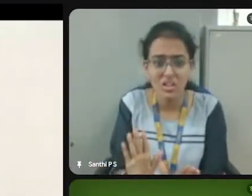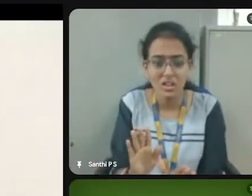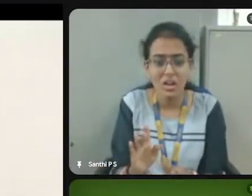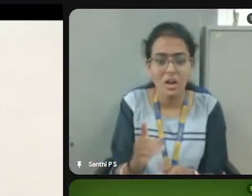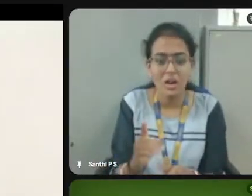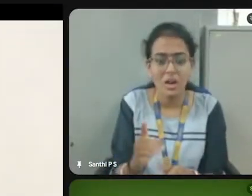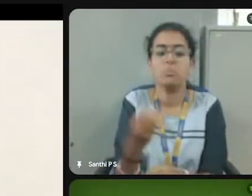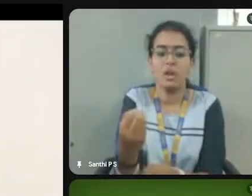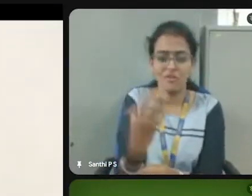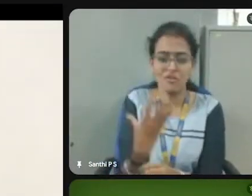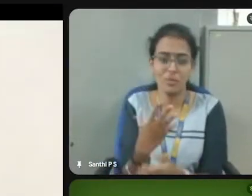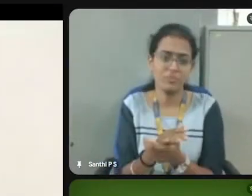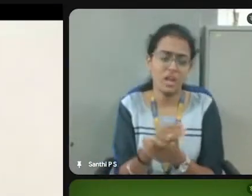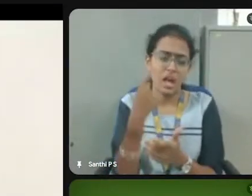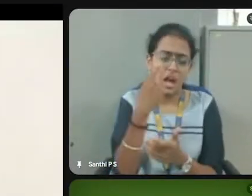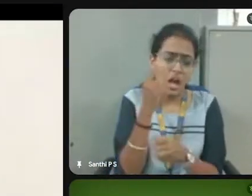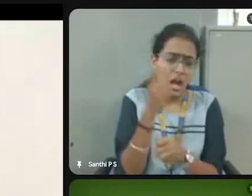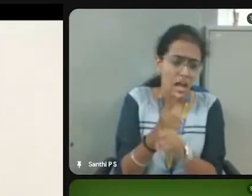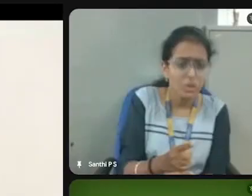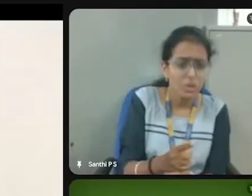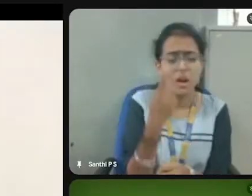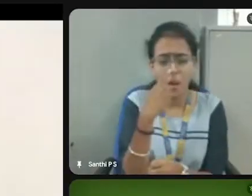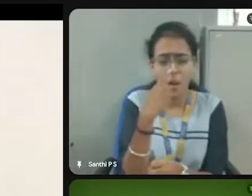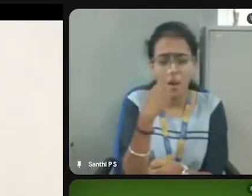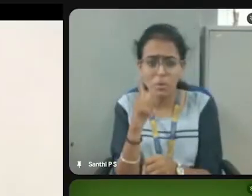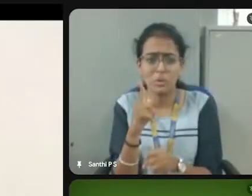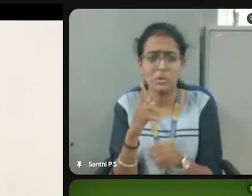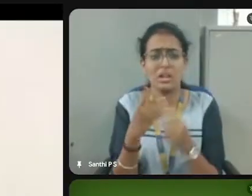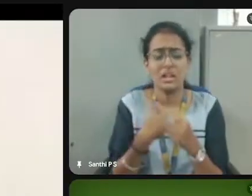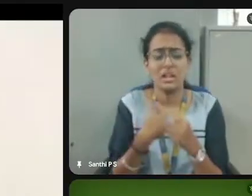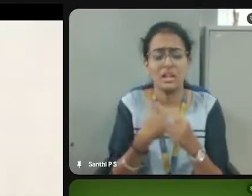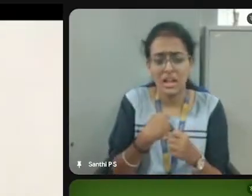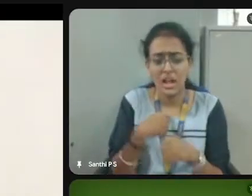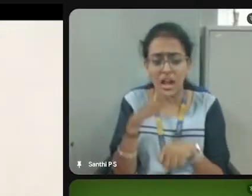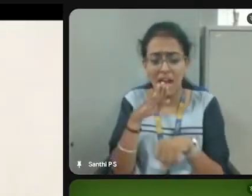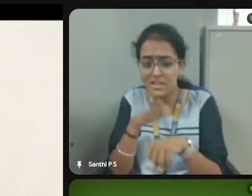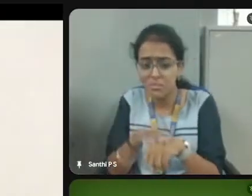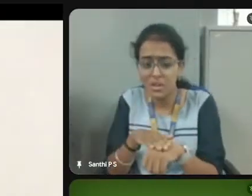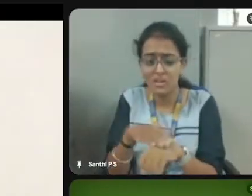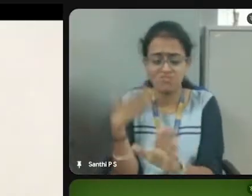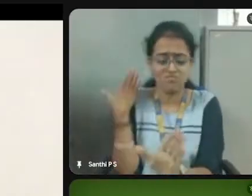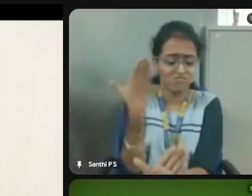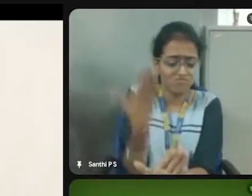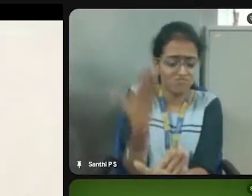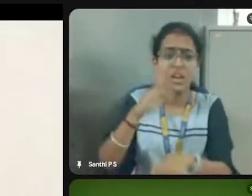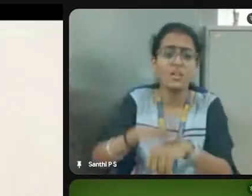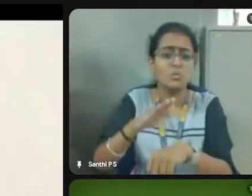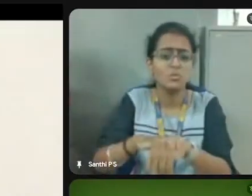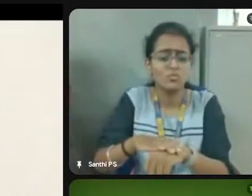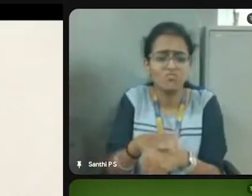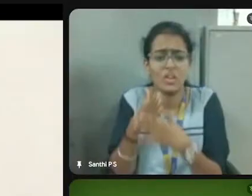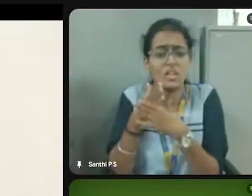പറയാം. എനിക്ക് അധ്യാപകരോടായാലും രക്ഷകർത്താക്കളോടായാലും എൻ്റെ ഇത്രയും കാലത്തെ അനുഭവം വെച്ചിട്ട്, ഈ